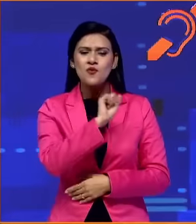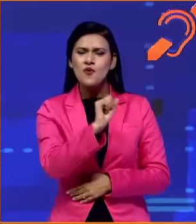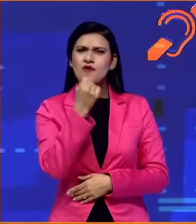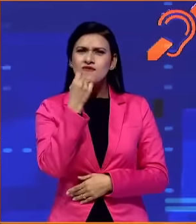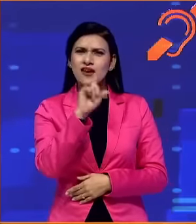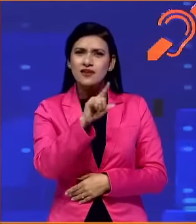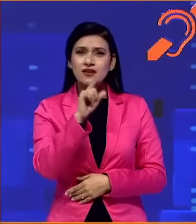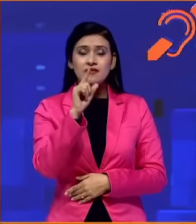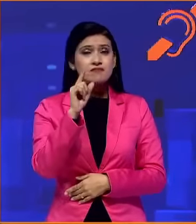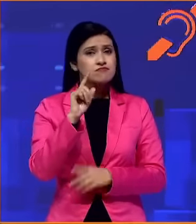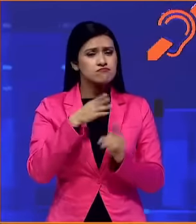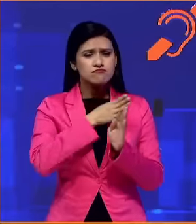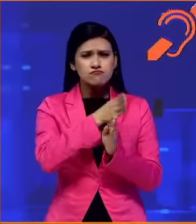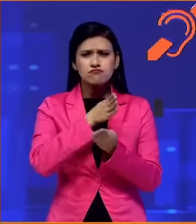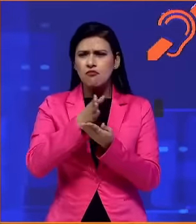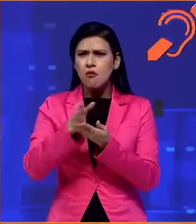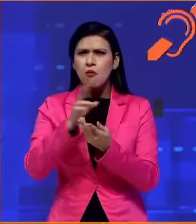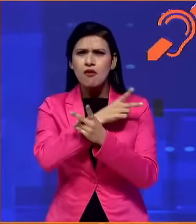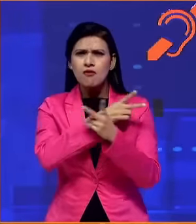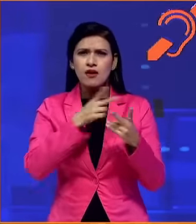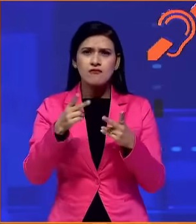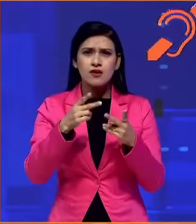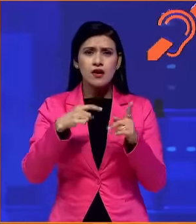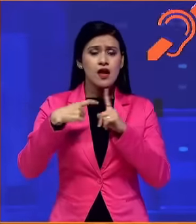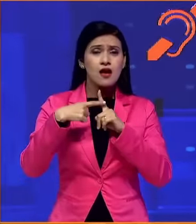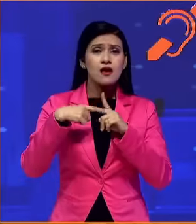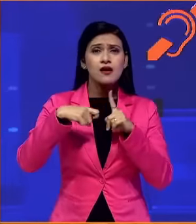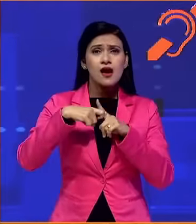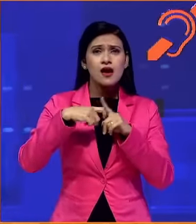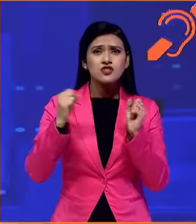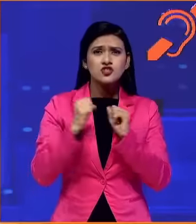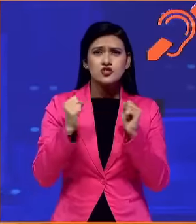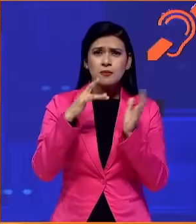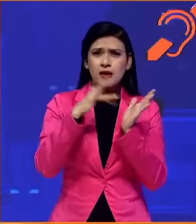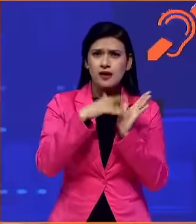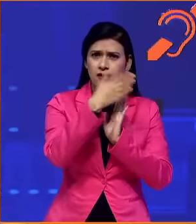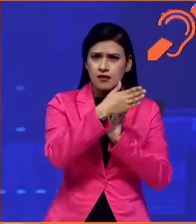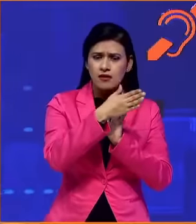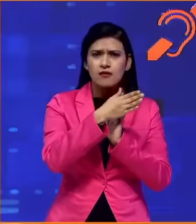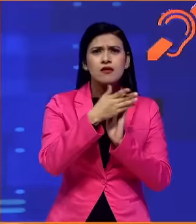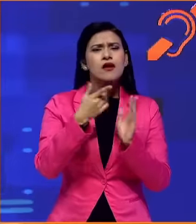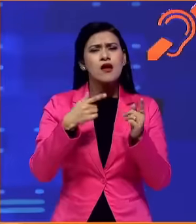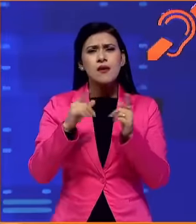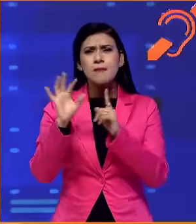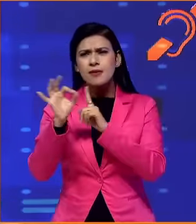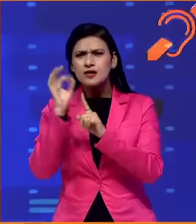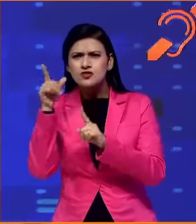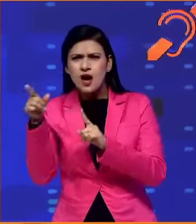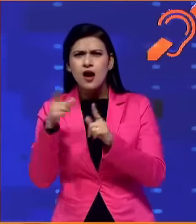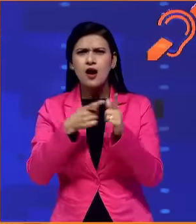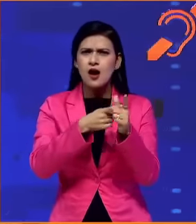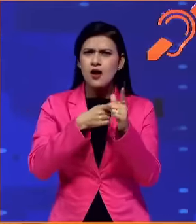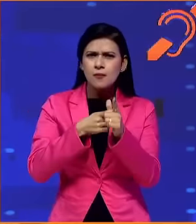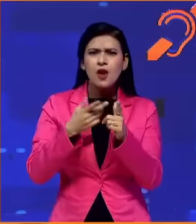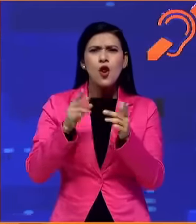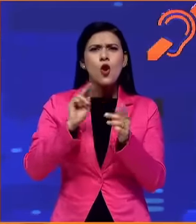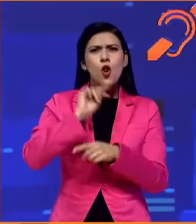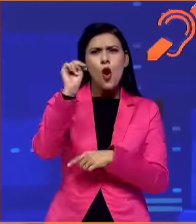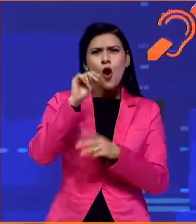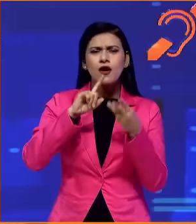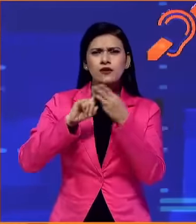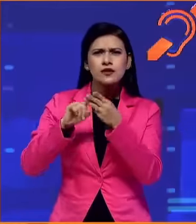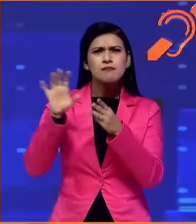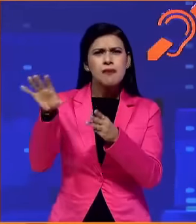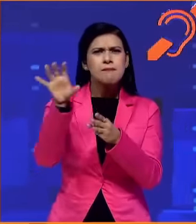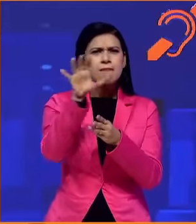बहुआयामीव्यक्तित्वथे।उन्हें कश्मीरकीराजनीतिमेंउतनीहीदिलचस्पीथीजितनी पंजाबमेंआतंकवादयाउत्तर पूर्वमें,और